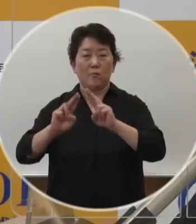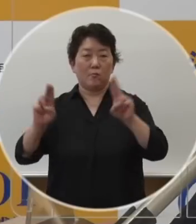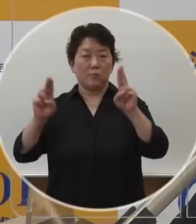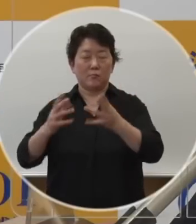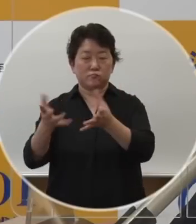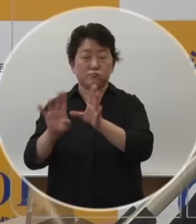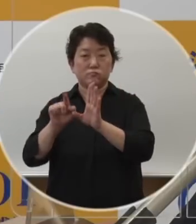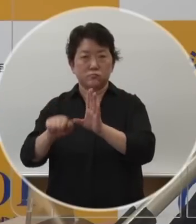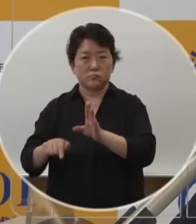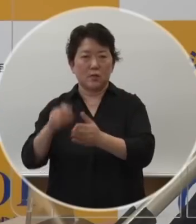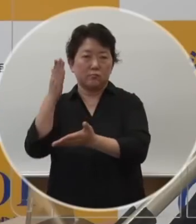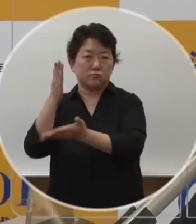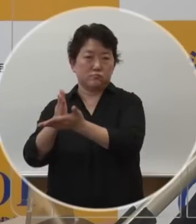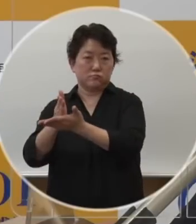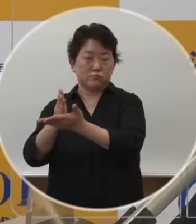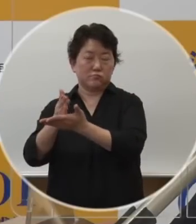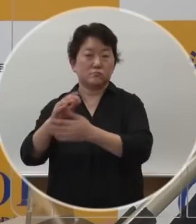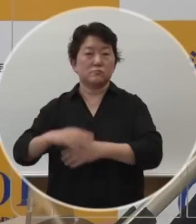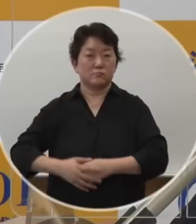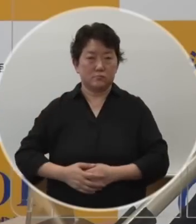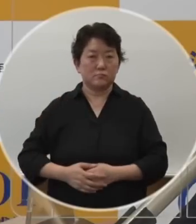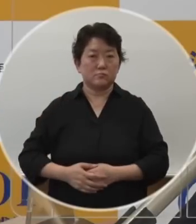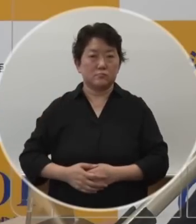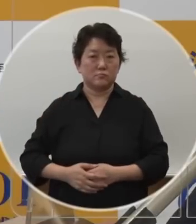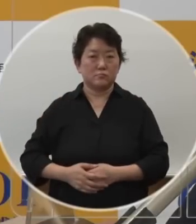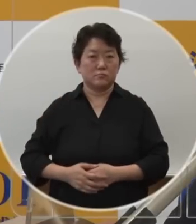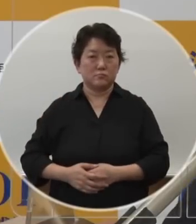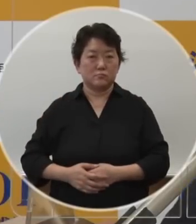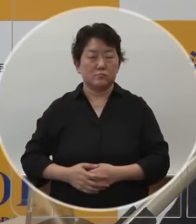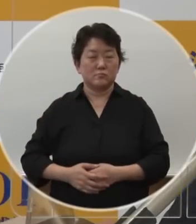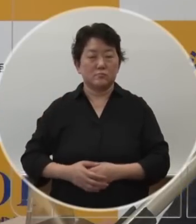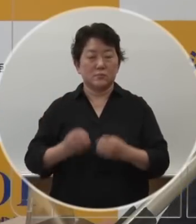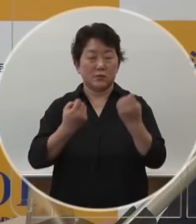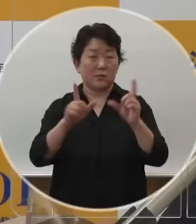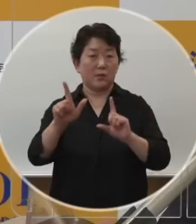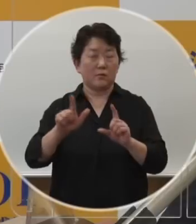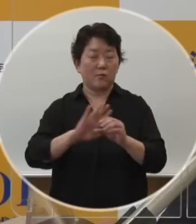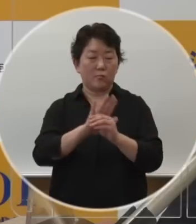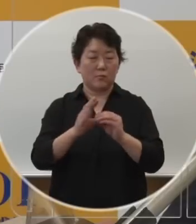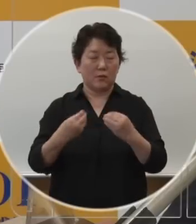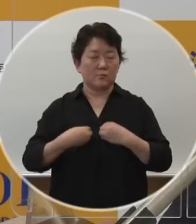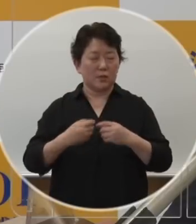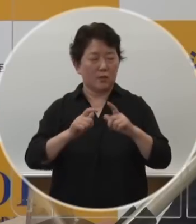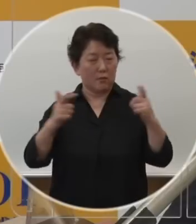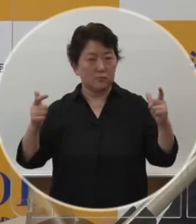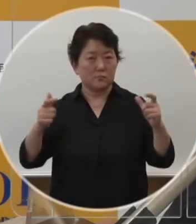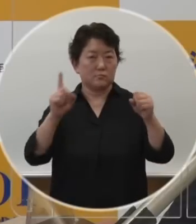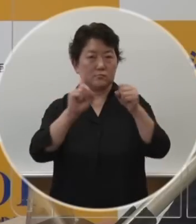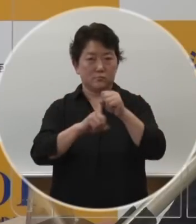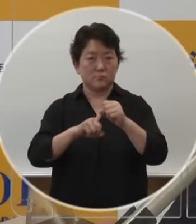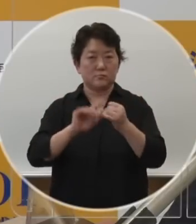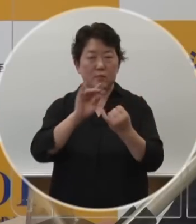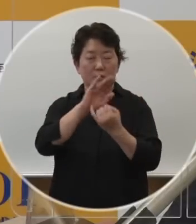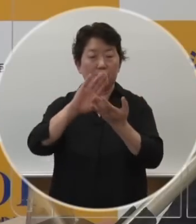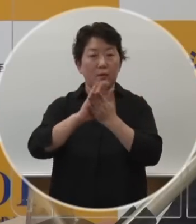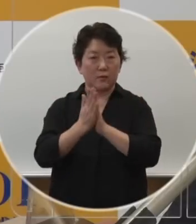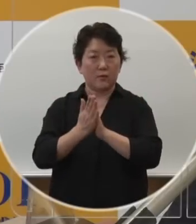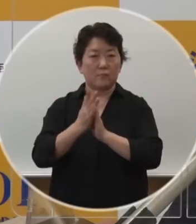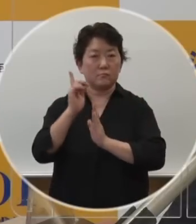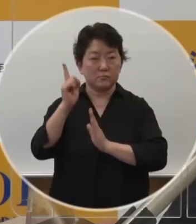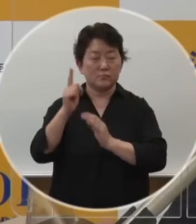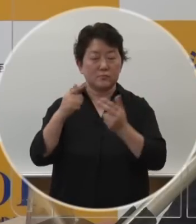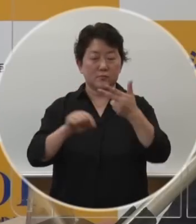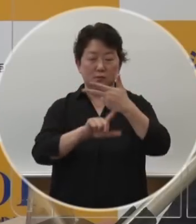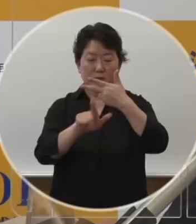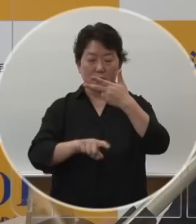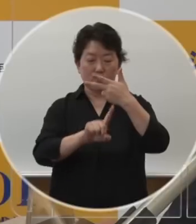った内容のように伺ってございます。新型コロナの感染拡大により愛媛県におきましては7